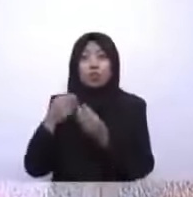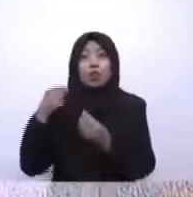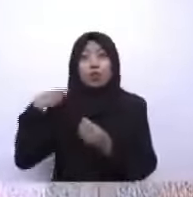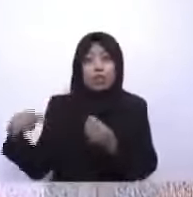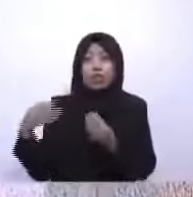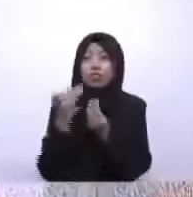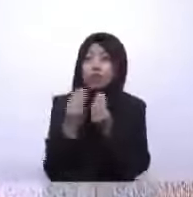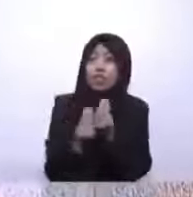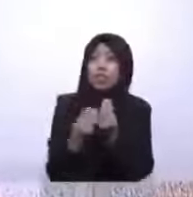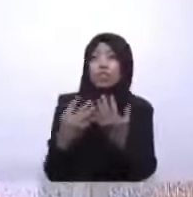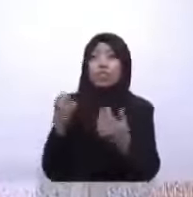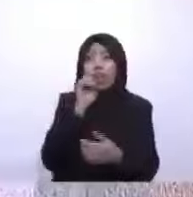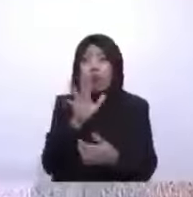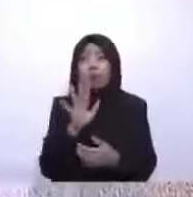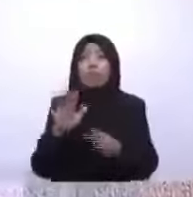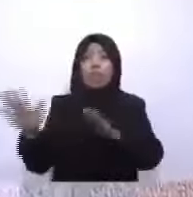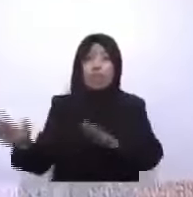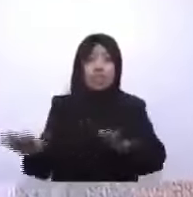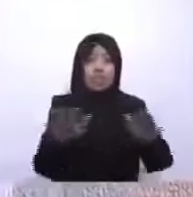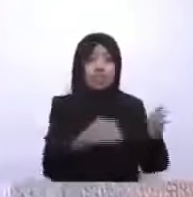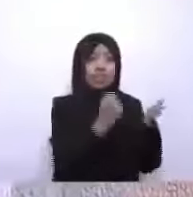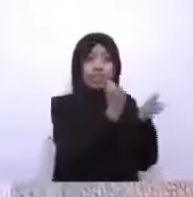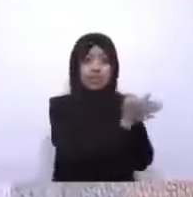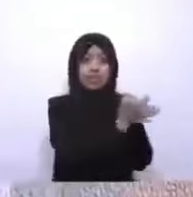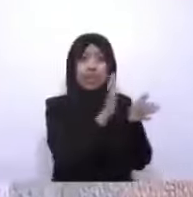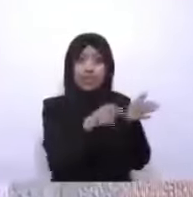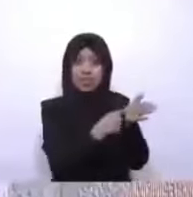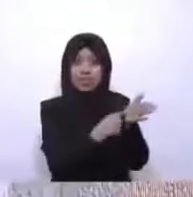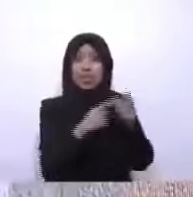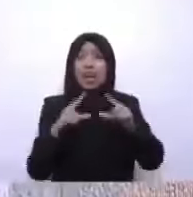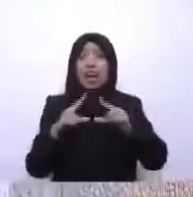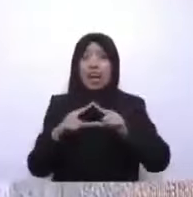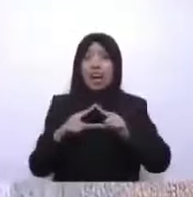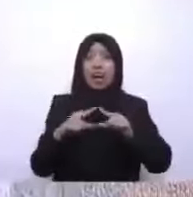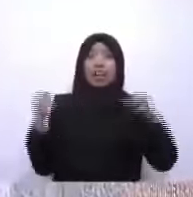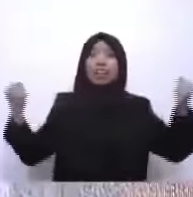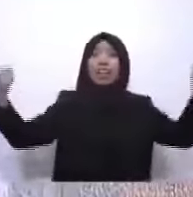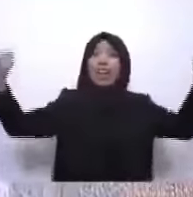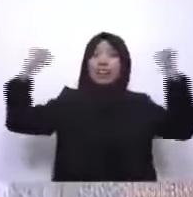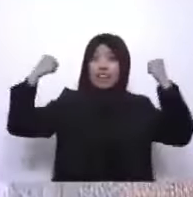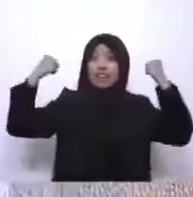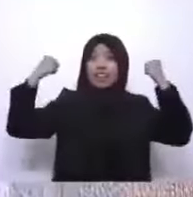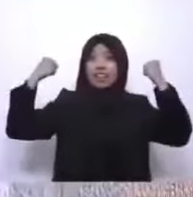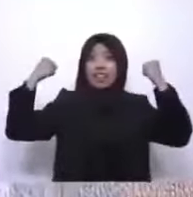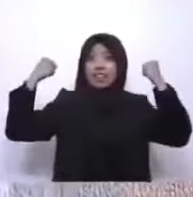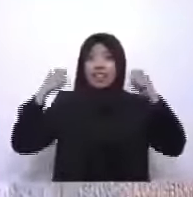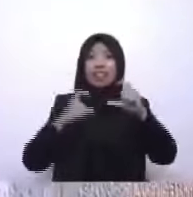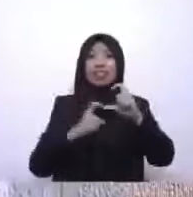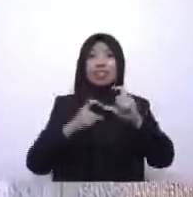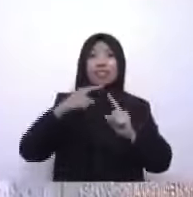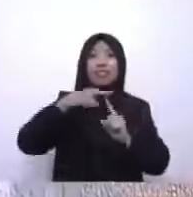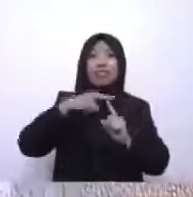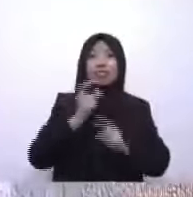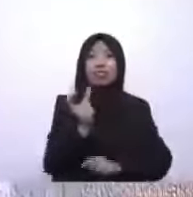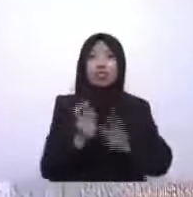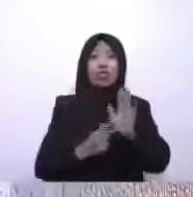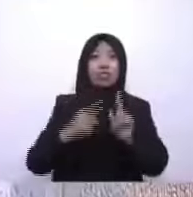memberikan jawaban. Dalam kondisi tersegel, huruf A, kesehatan dan penurunan stunting